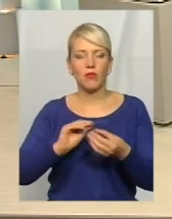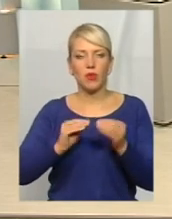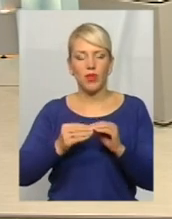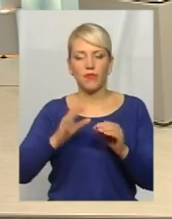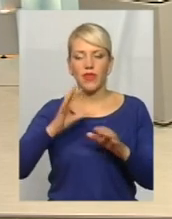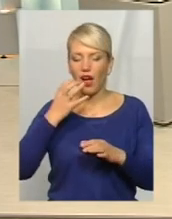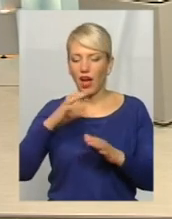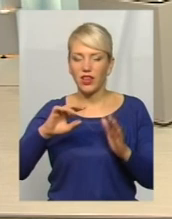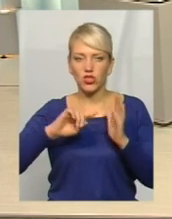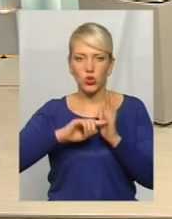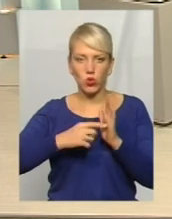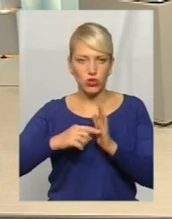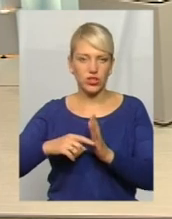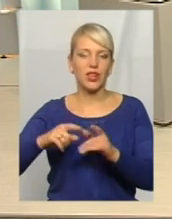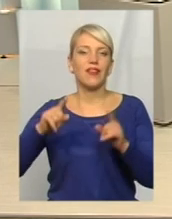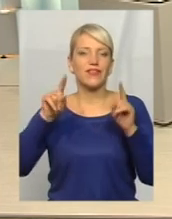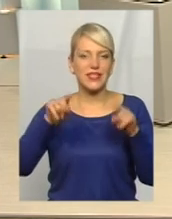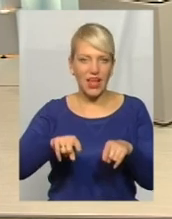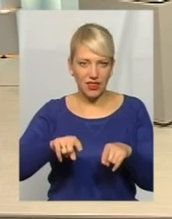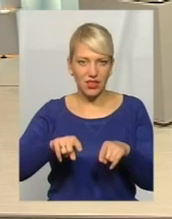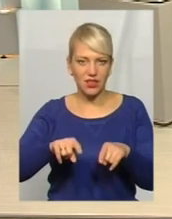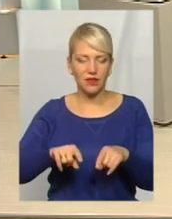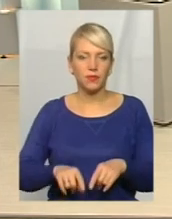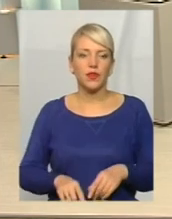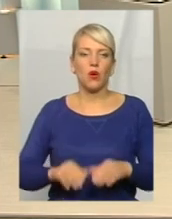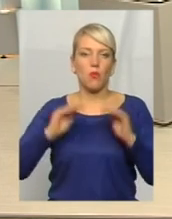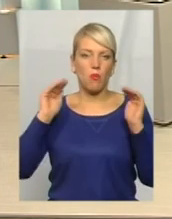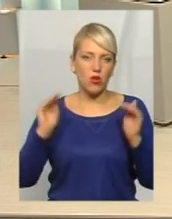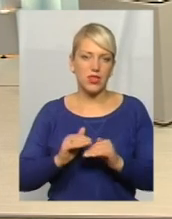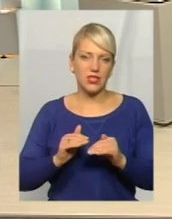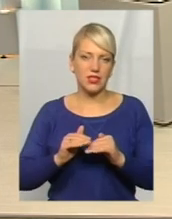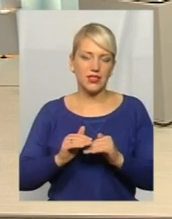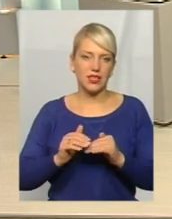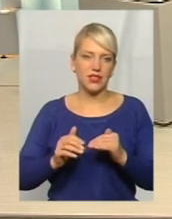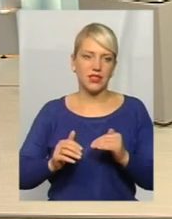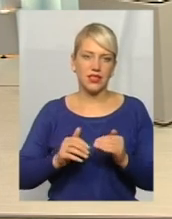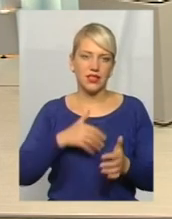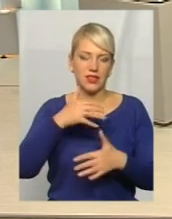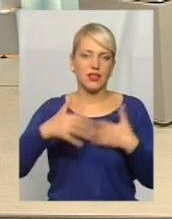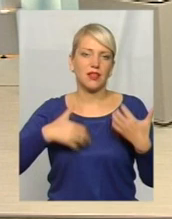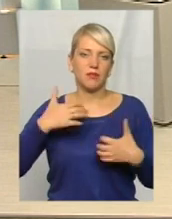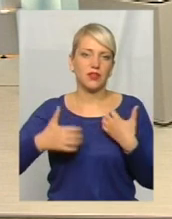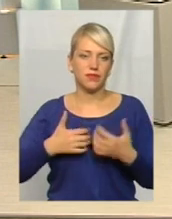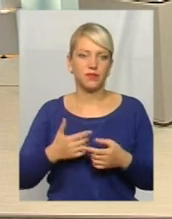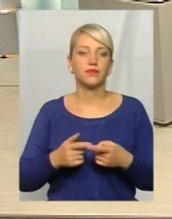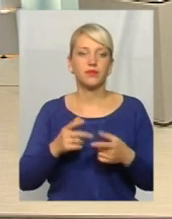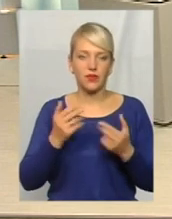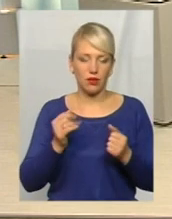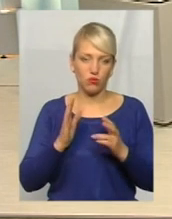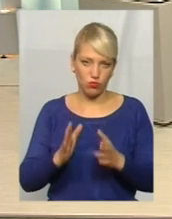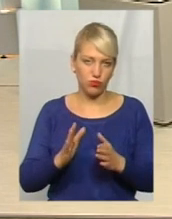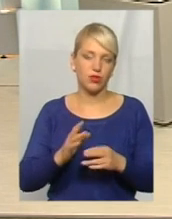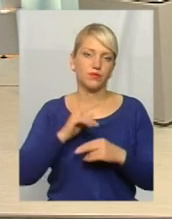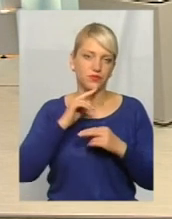гарячі точки все-таки понизять градус своєї температури. Будемо зладжувати.